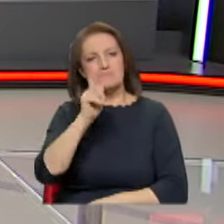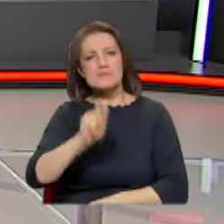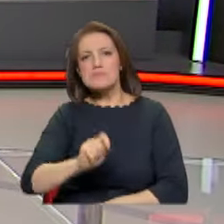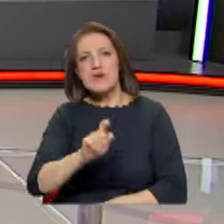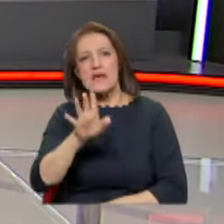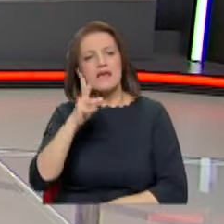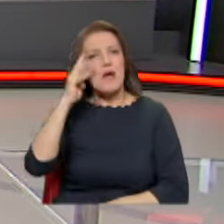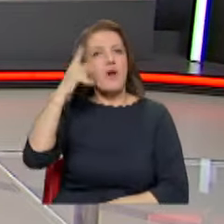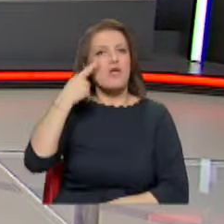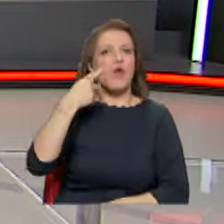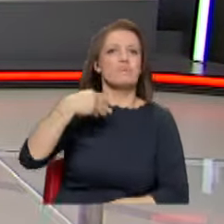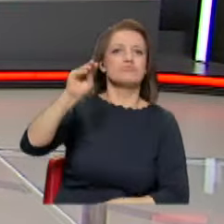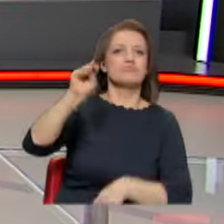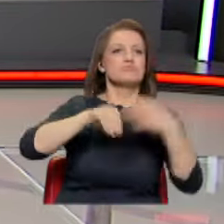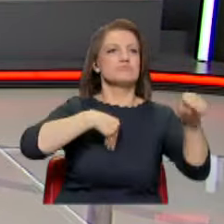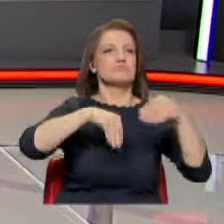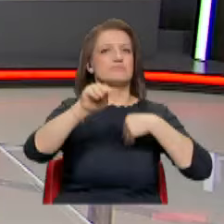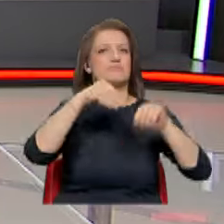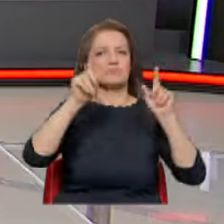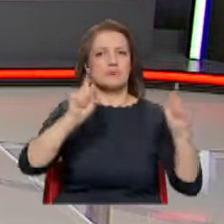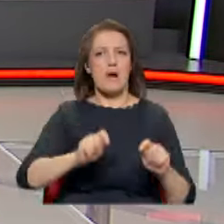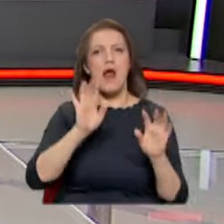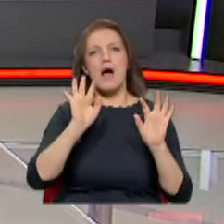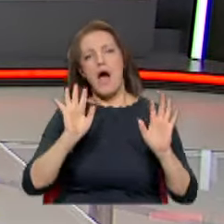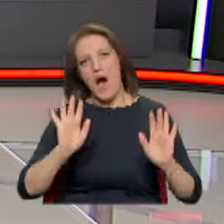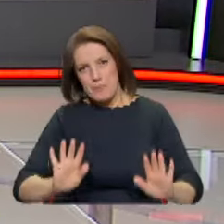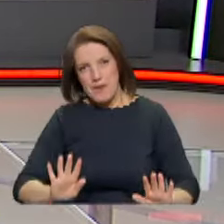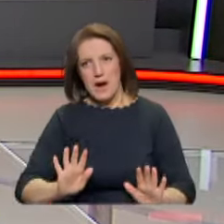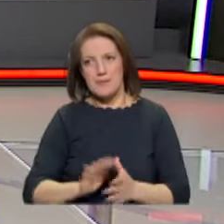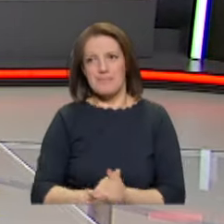yabancılara falan satarlar. Hep öyle yapıyorlar zaten. Ama